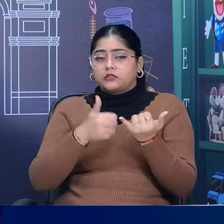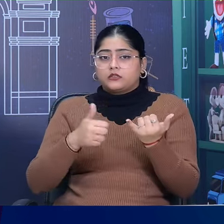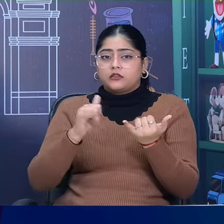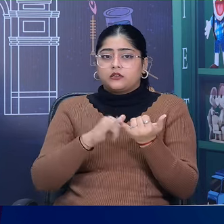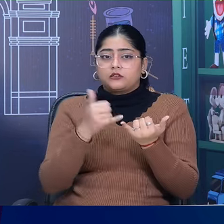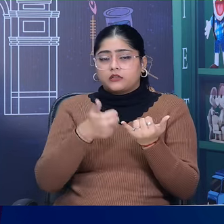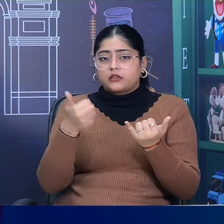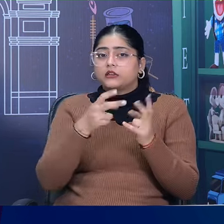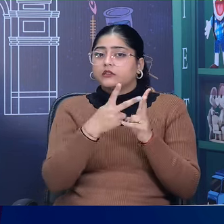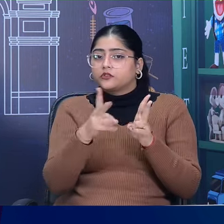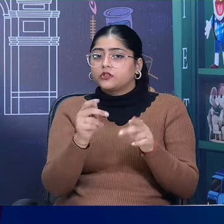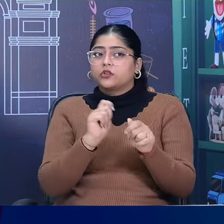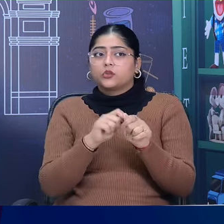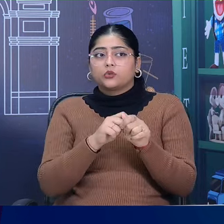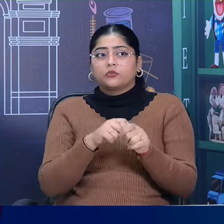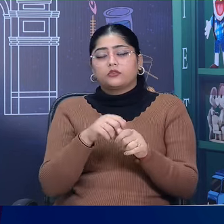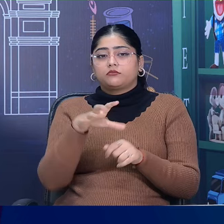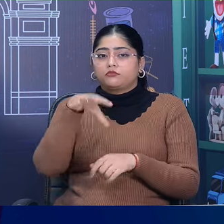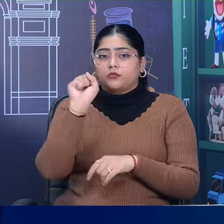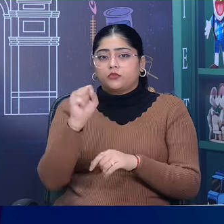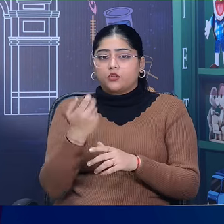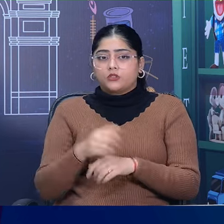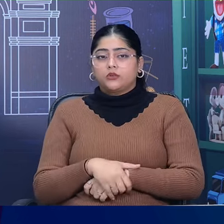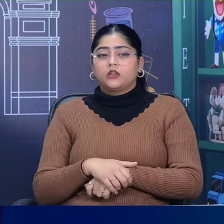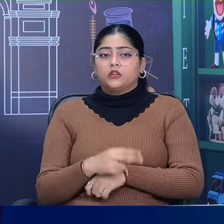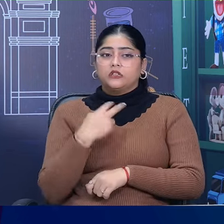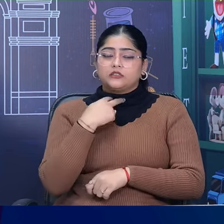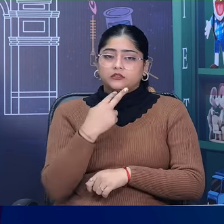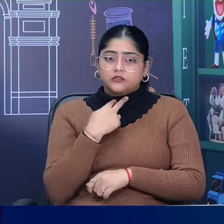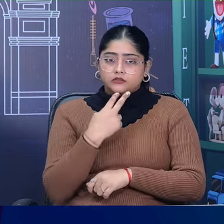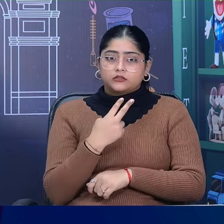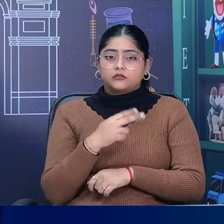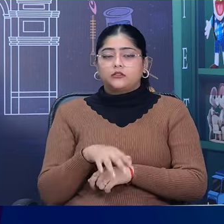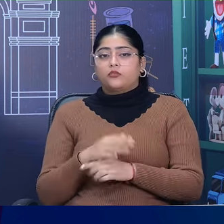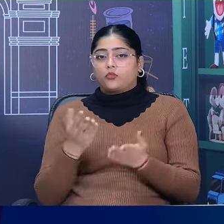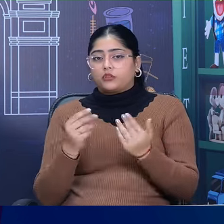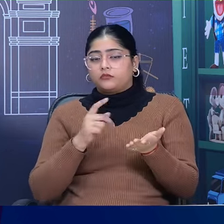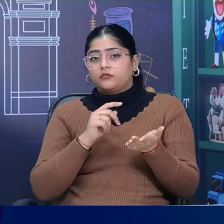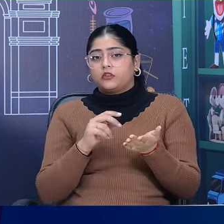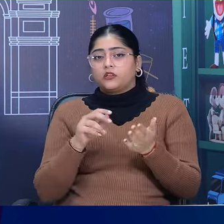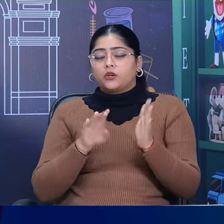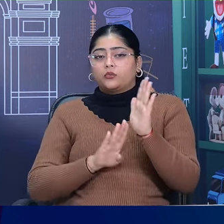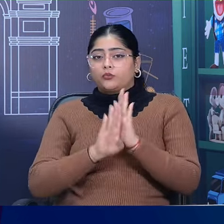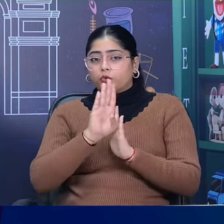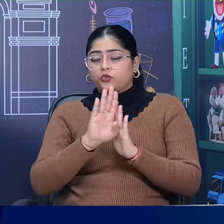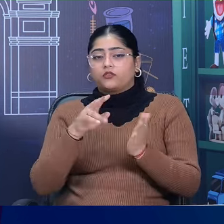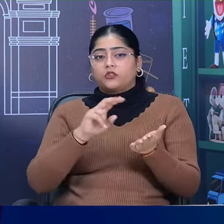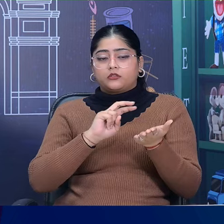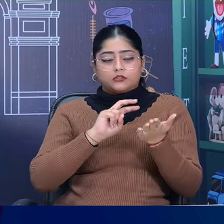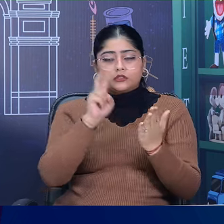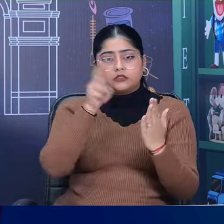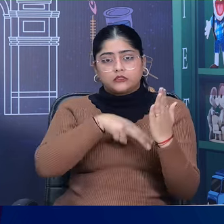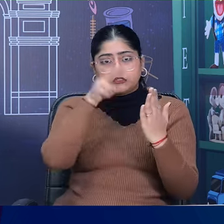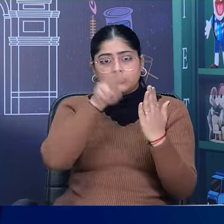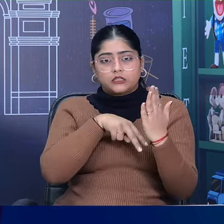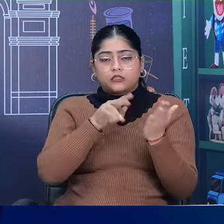स्किल्स हैं उसमें भी इंप्रूवमेंट आएगी उनकी जो स्पीकिंग स्किल्स हैं उसमें भी इंप्रूवमेंट आएगी और पूरा का पूरा जो कार्यशैली है